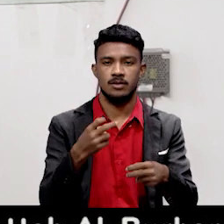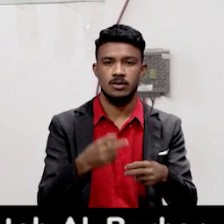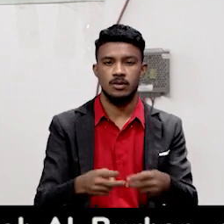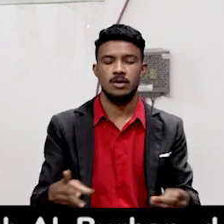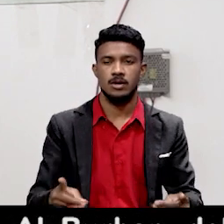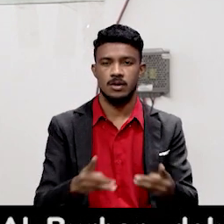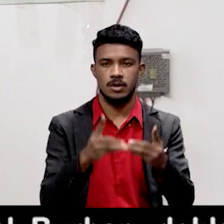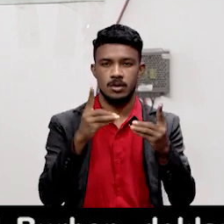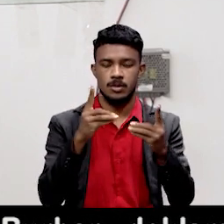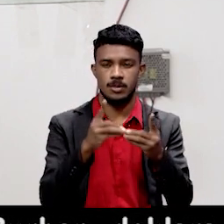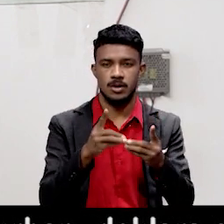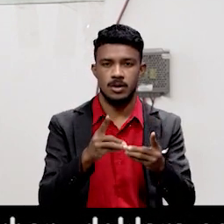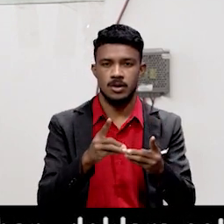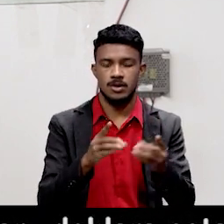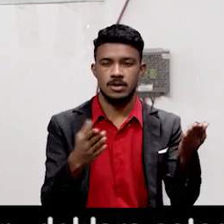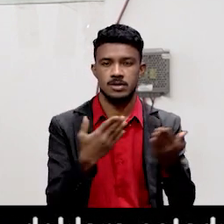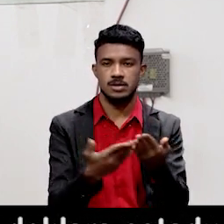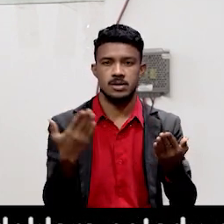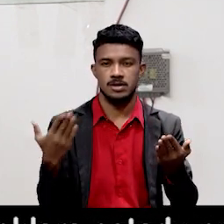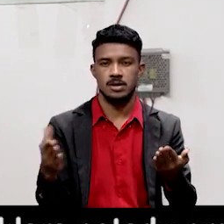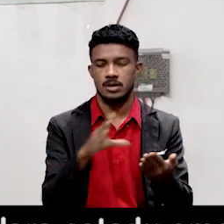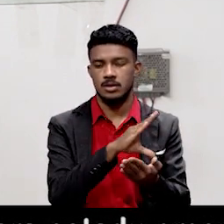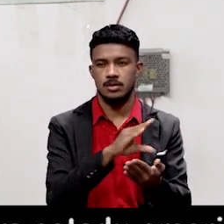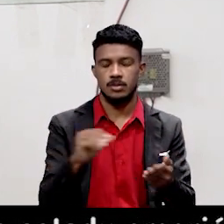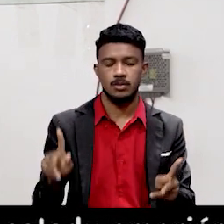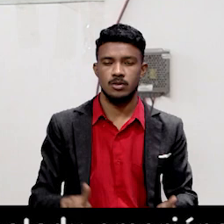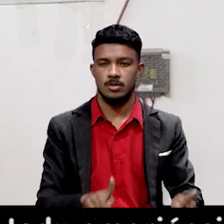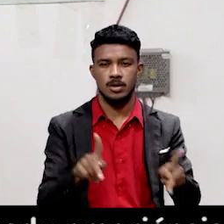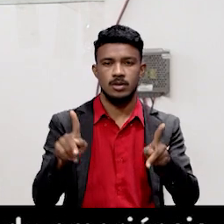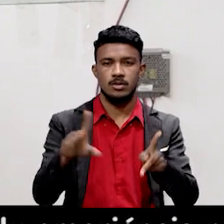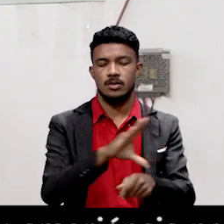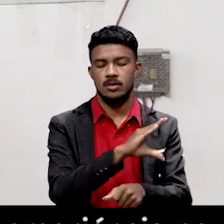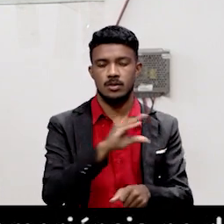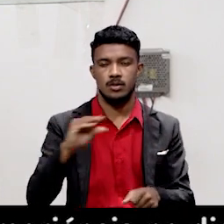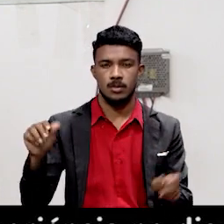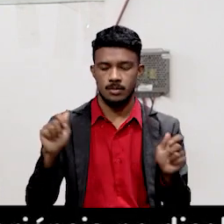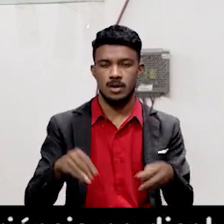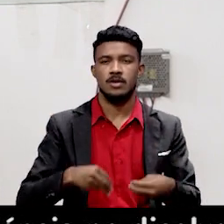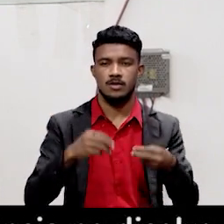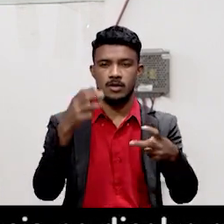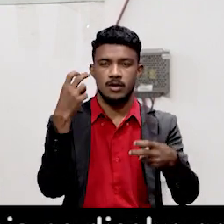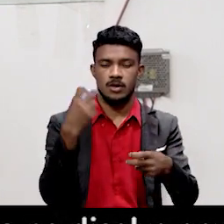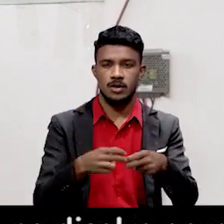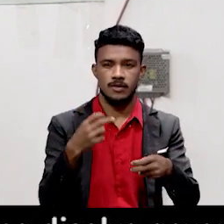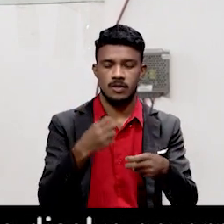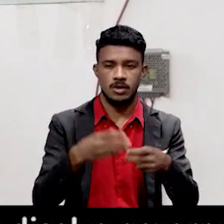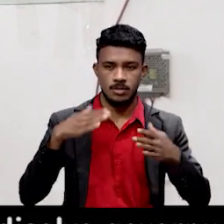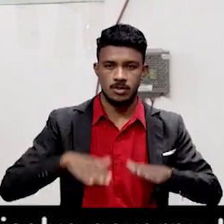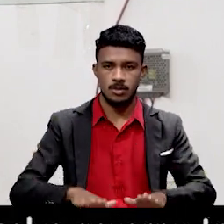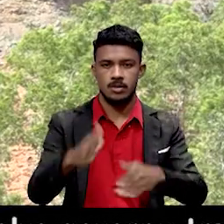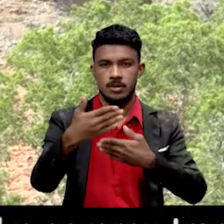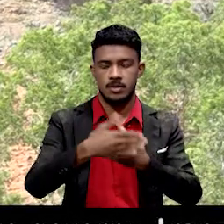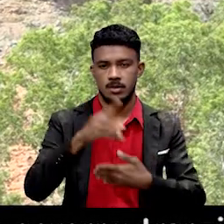rate ba infrastruktura ne be infrastruktura publiku mai vemos nia bela fo impactu akumulativu ba tasibun sira iha